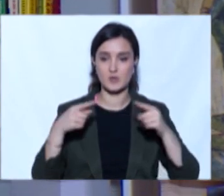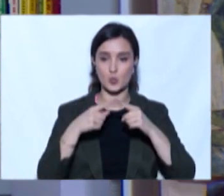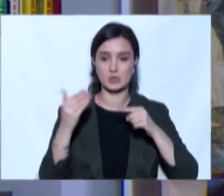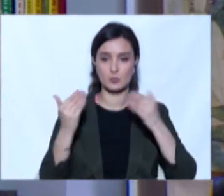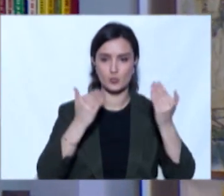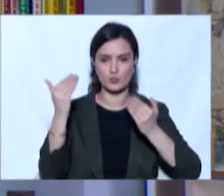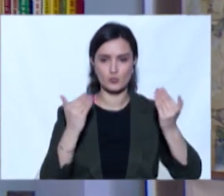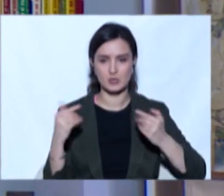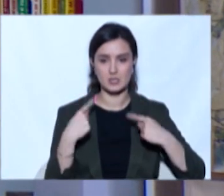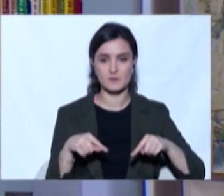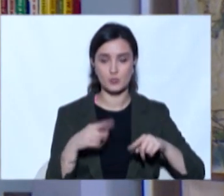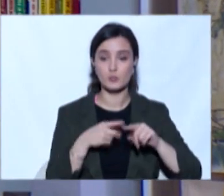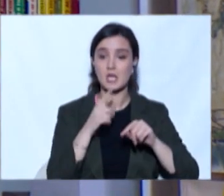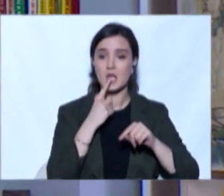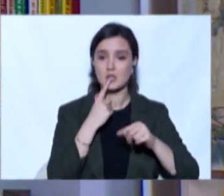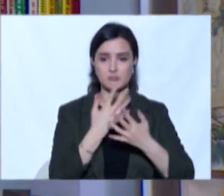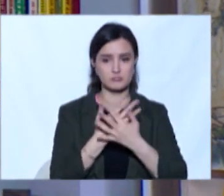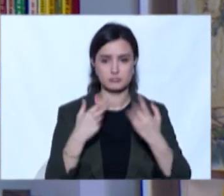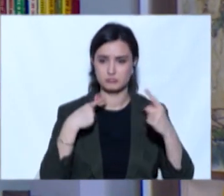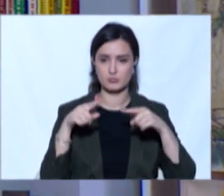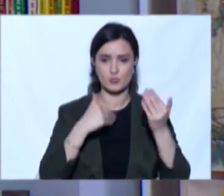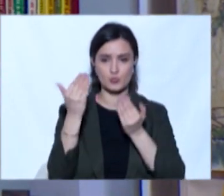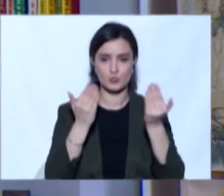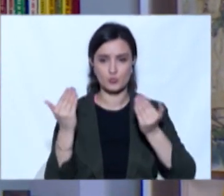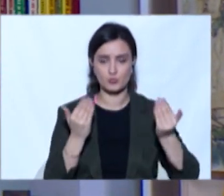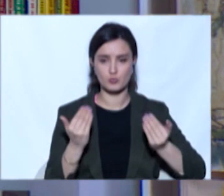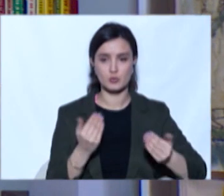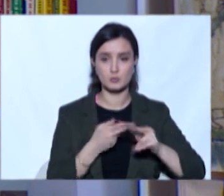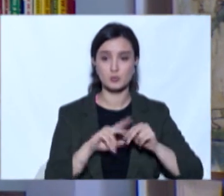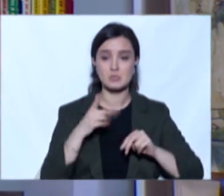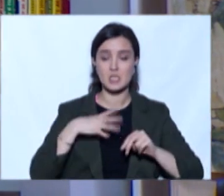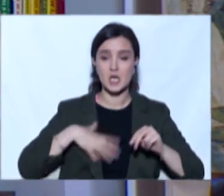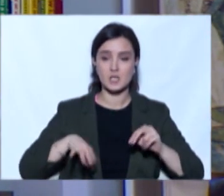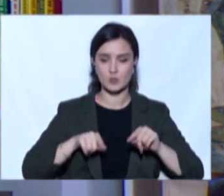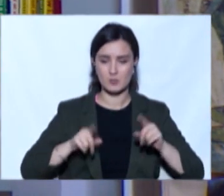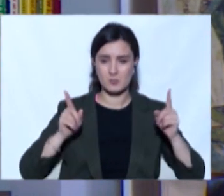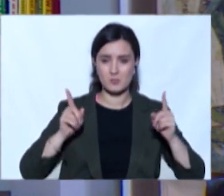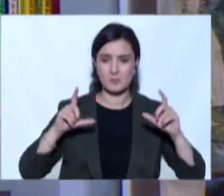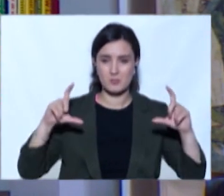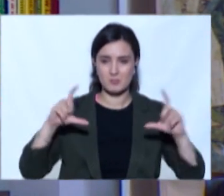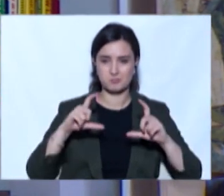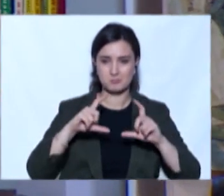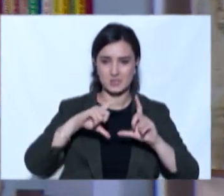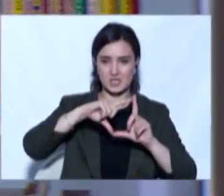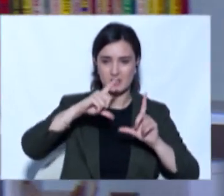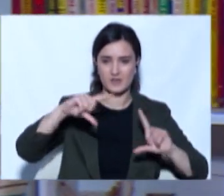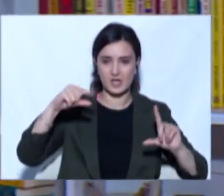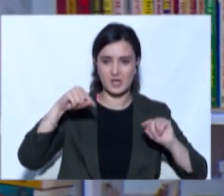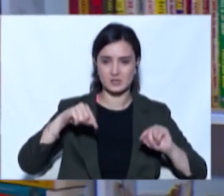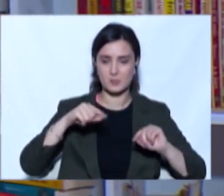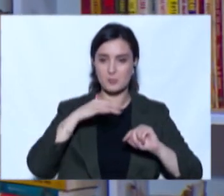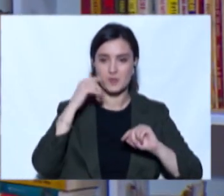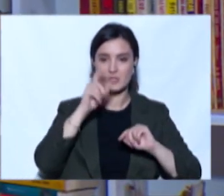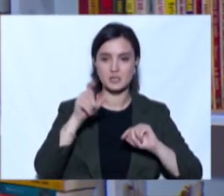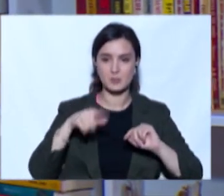და ასევე ენებიც, იმიტომ რომ საქართველოში მიუხედავად იმისა, რომ პატარა ქვეყანაა და არც ისე ბევრი